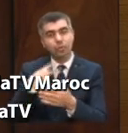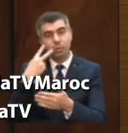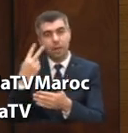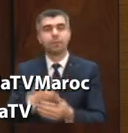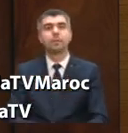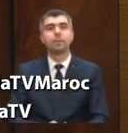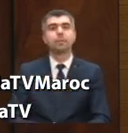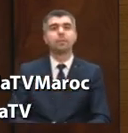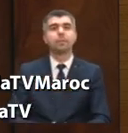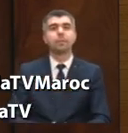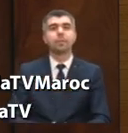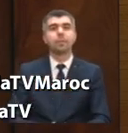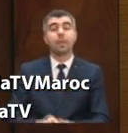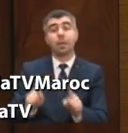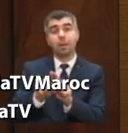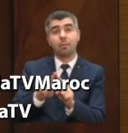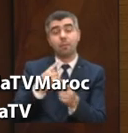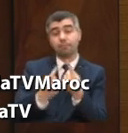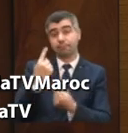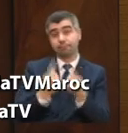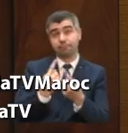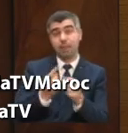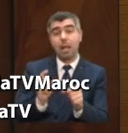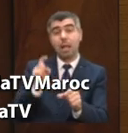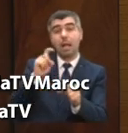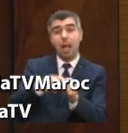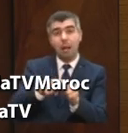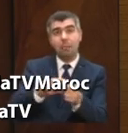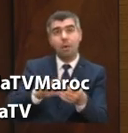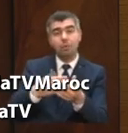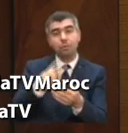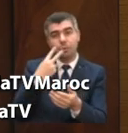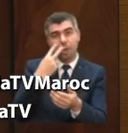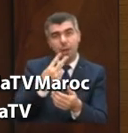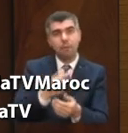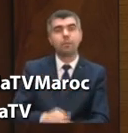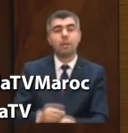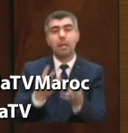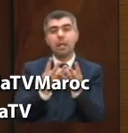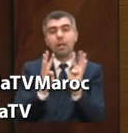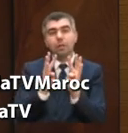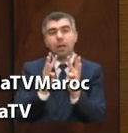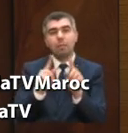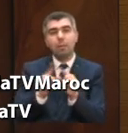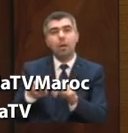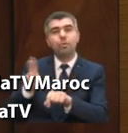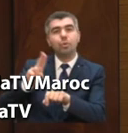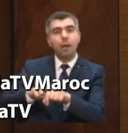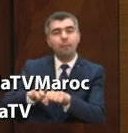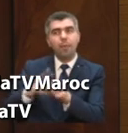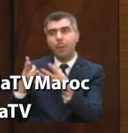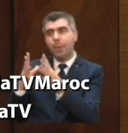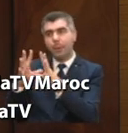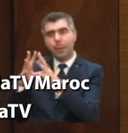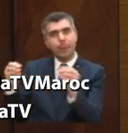تمثيلية ديال المؤسسات الاجتماعية، وهنا كنهضر على النقابات داخل اللجنة ديال اليقظة. علاش كنلقاو الباترونا وما